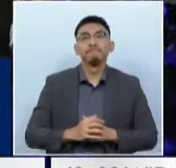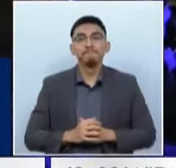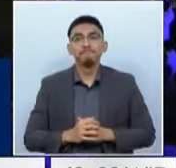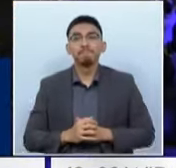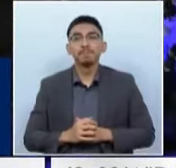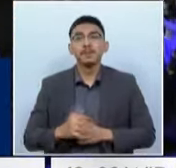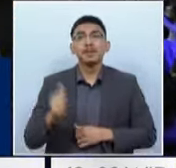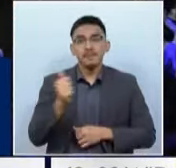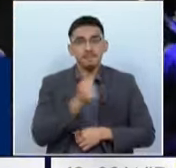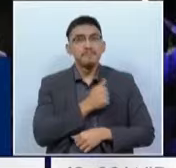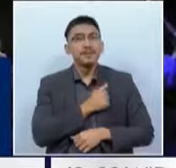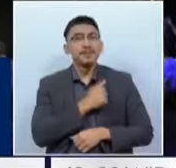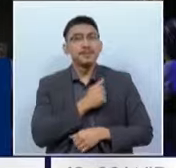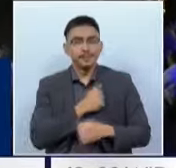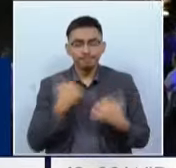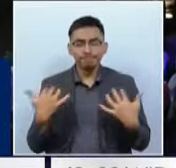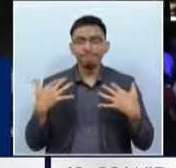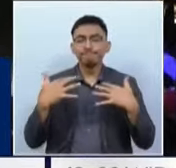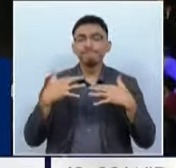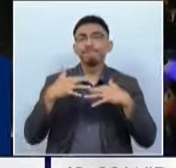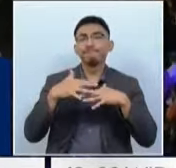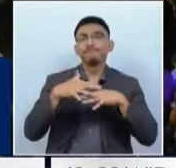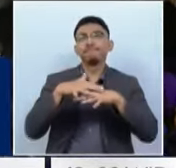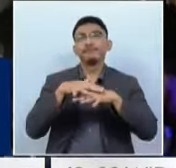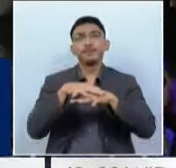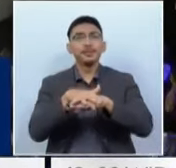sarana integrasi